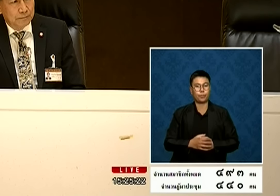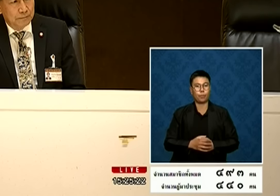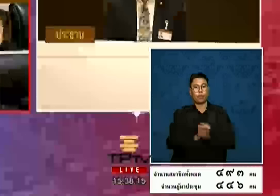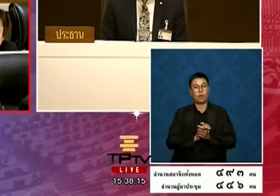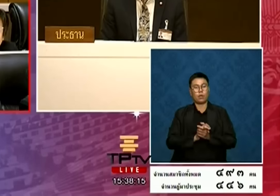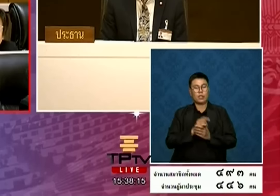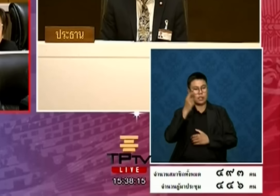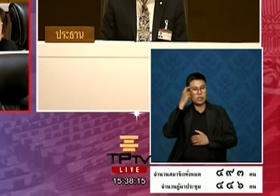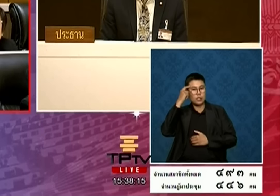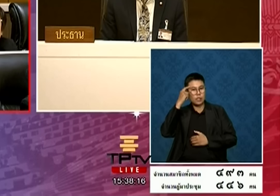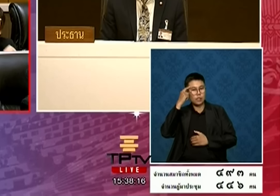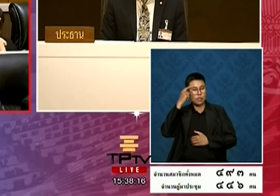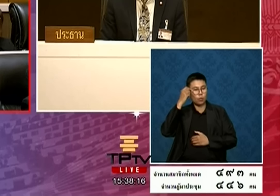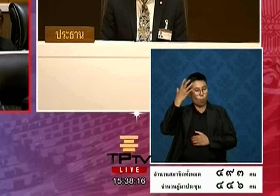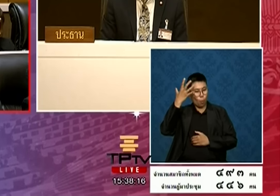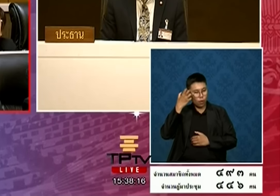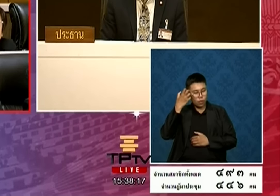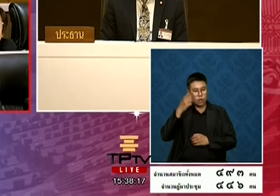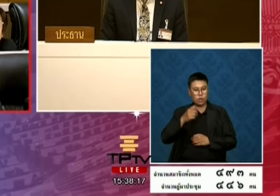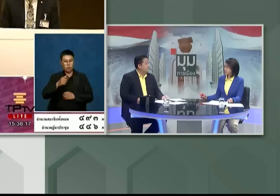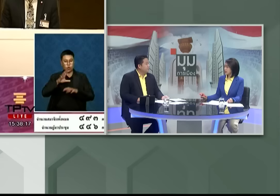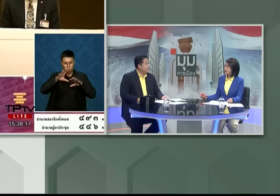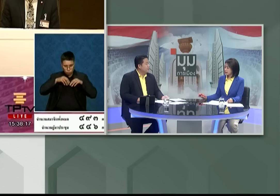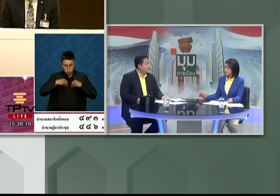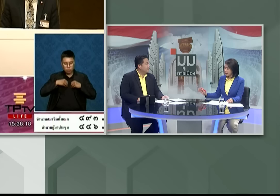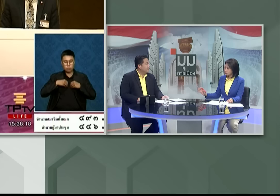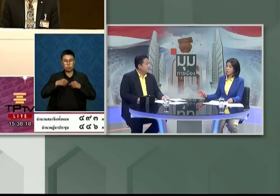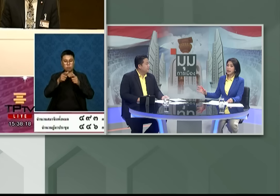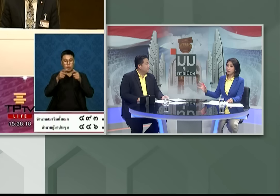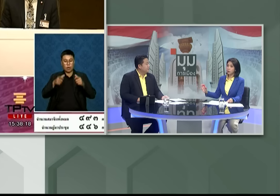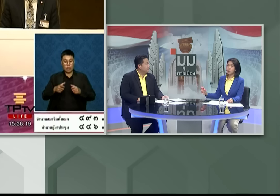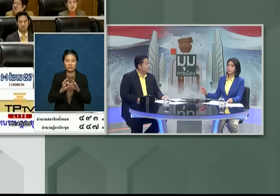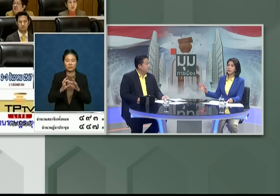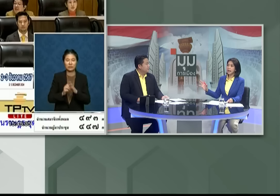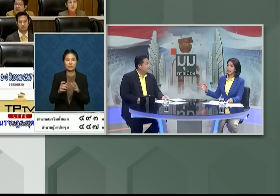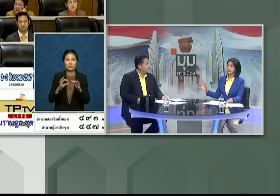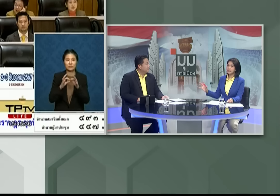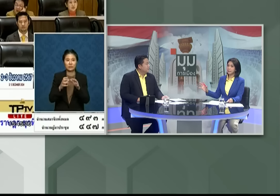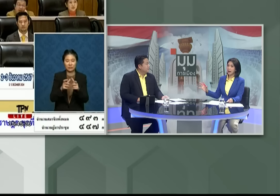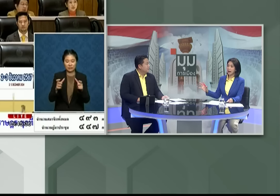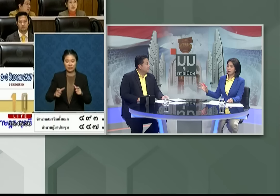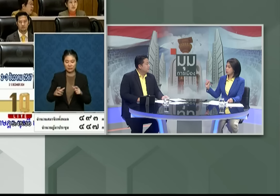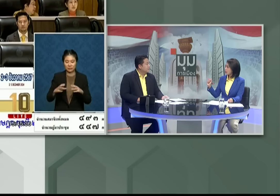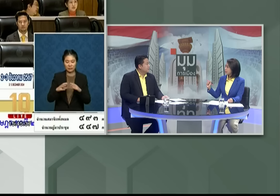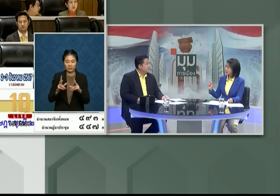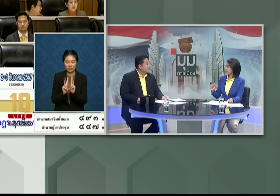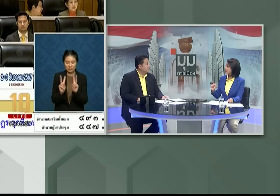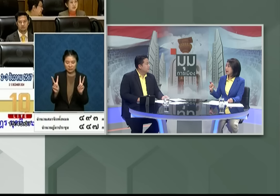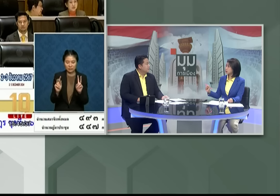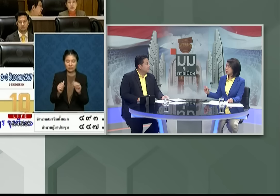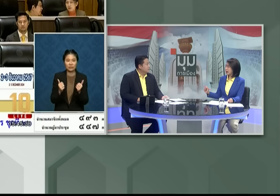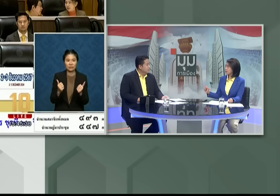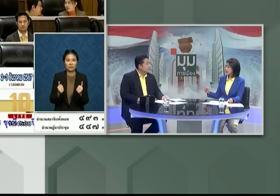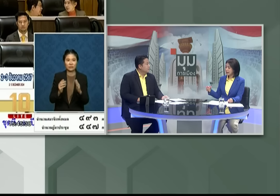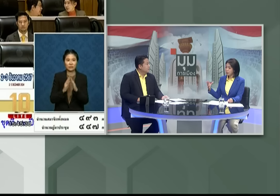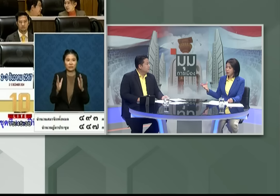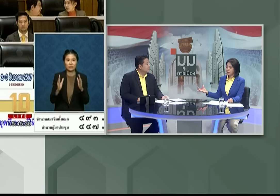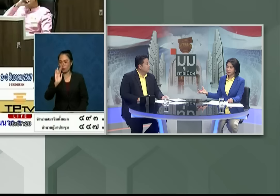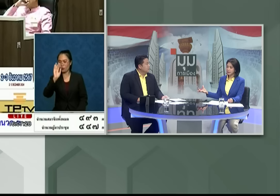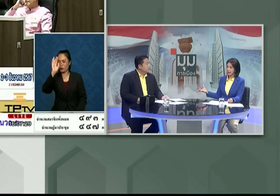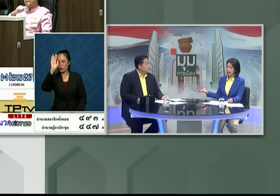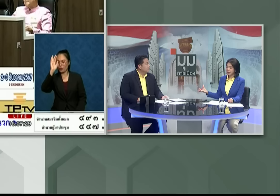เกิดเสียงของพรรคร่วมเป็นแบบนี้ใช่เพราะว่าเทกระจาดเลยนะครับแล้วถ้าพรรคร่วมไม่เอาด้วยเพื่อไทยที่จะมาเอาด้วยมันเป็นไปได้ยากอยู่แล้ว